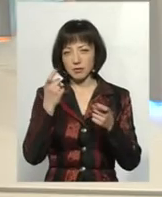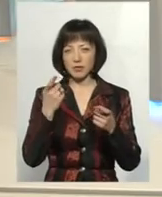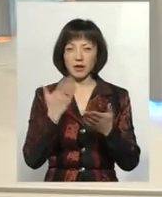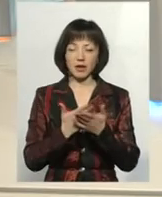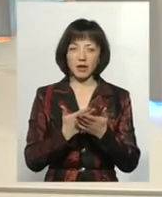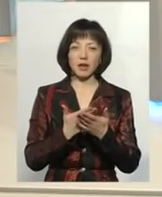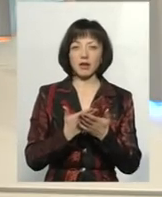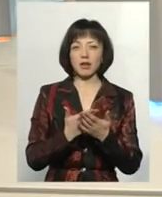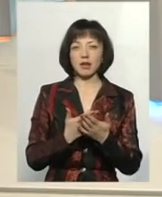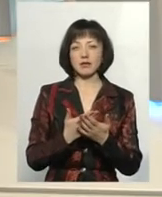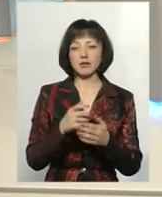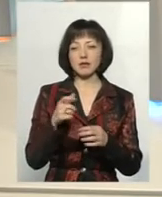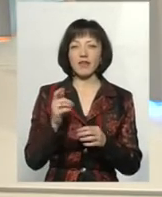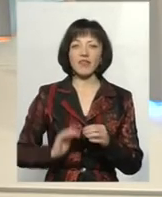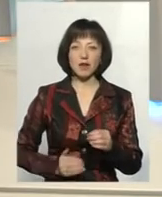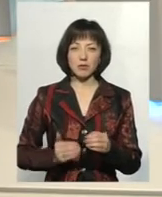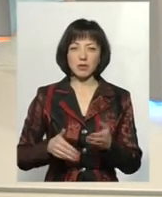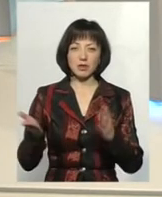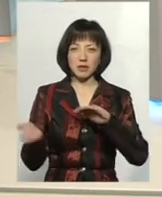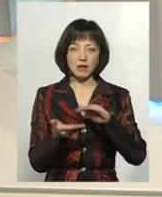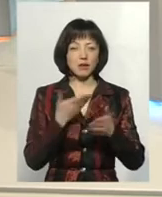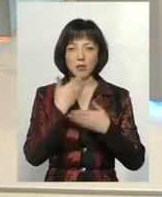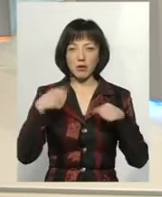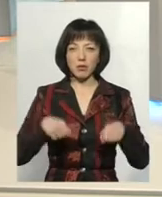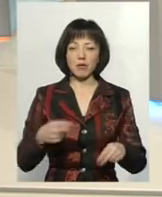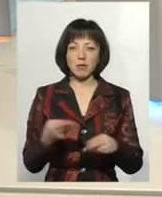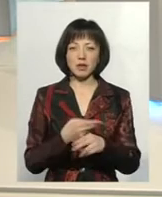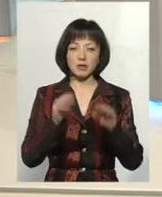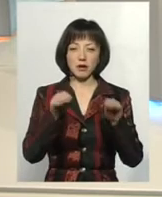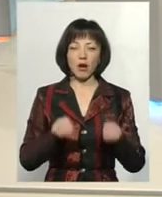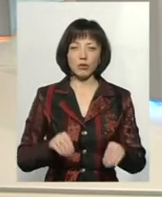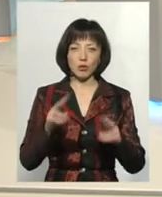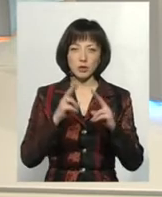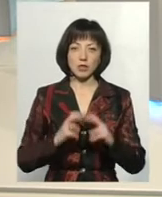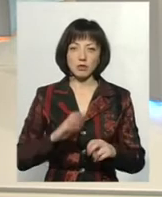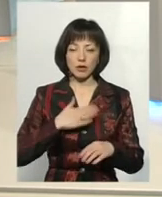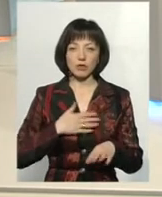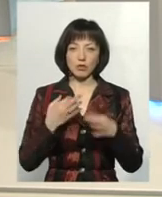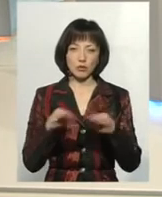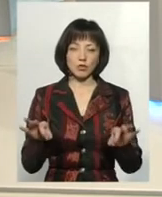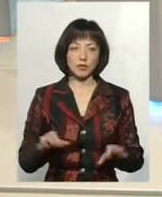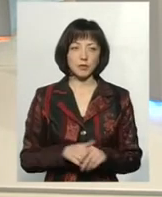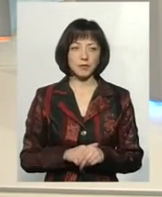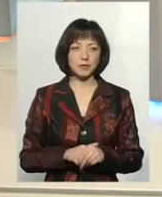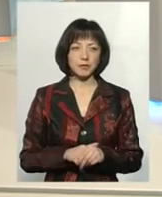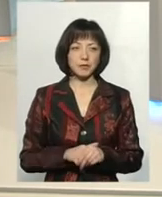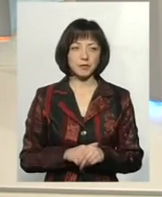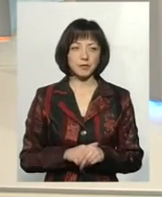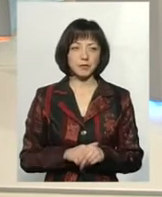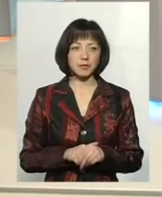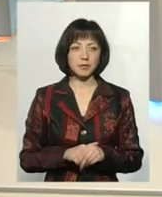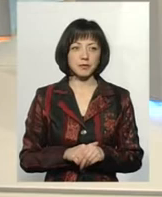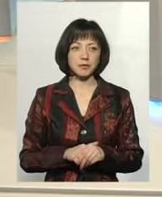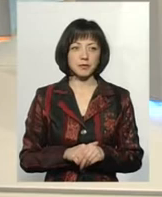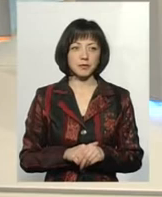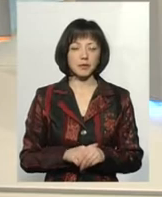приватні організації, вони зрізають дерева. Цього року вони не мають права без такого акту обстеження, без нашого дозволу. Зрозуміло, дякуємо за важливу інформацію.